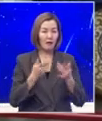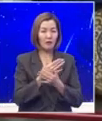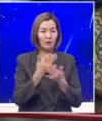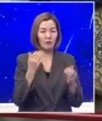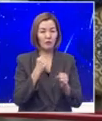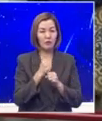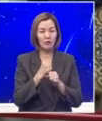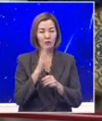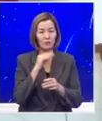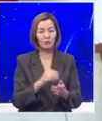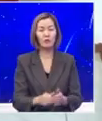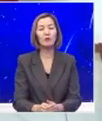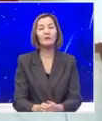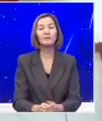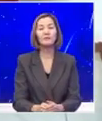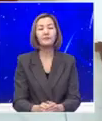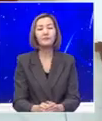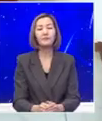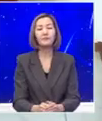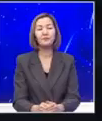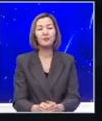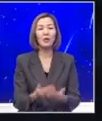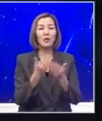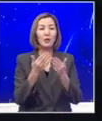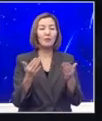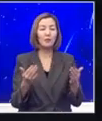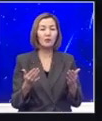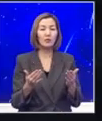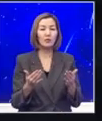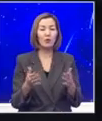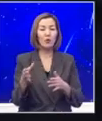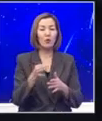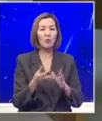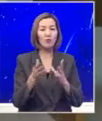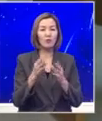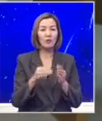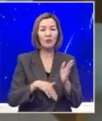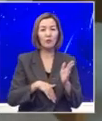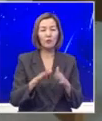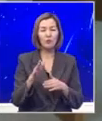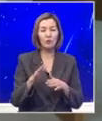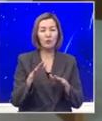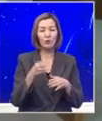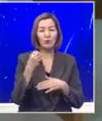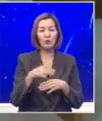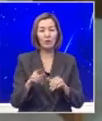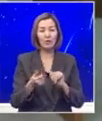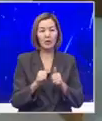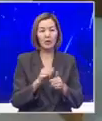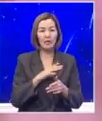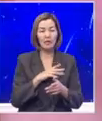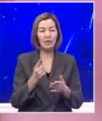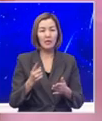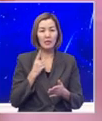бәрі қолдан келеді. Айта кетсек, аталмыш музей облыс аумағындағы бірден бір қолөнершілер орталығы саналады. Мұнда